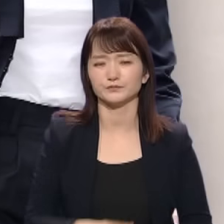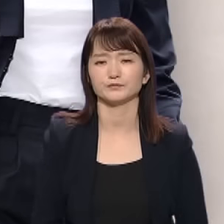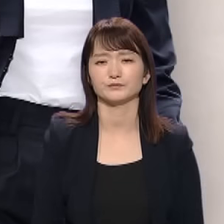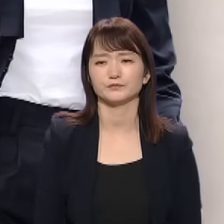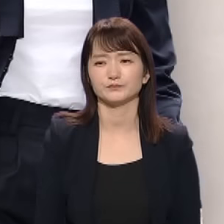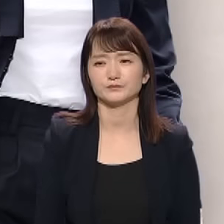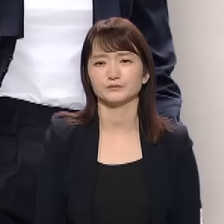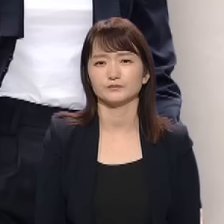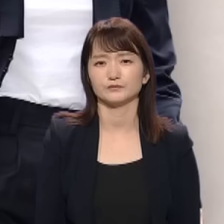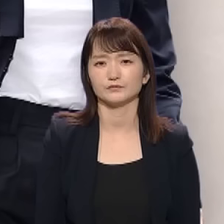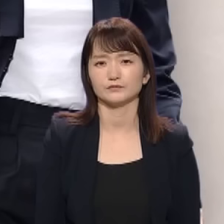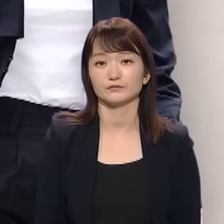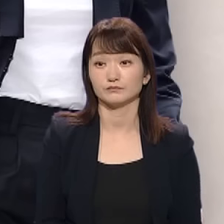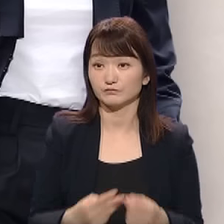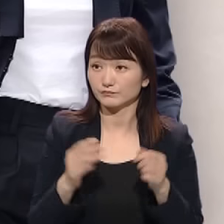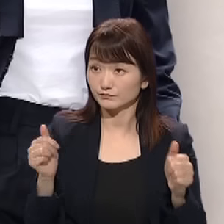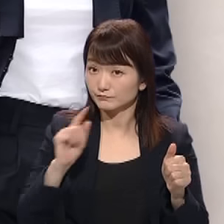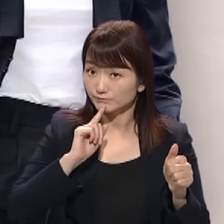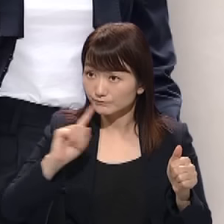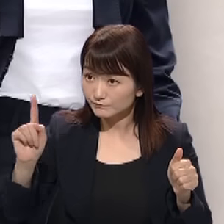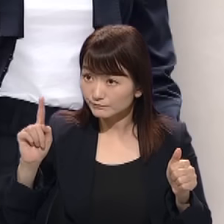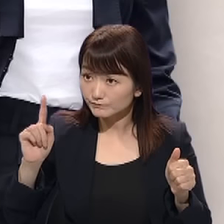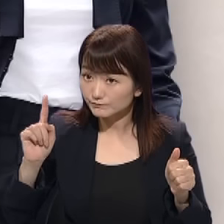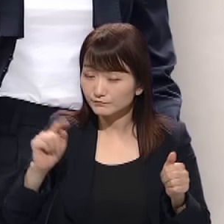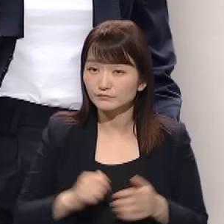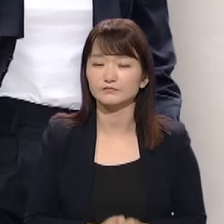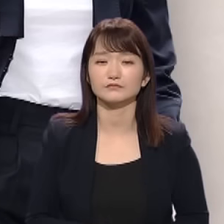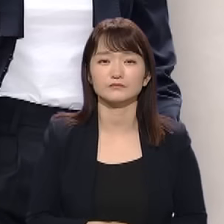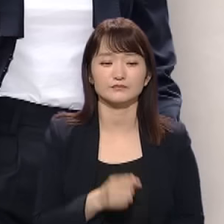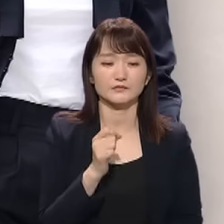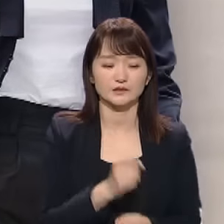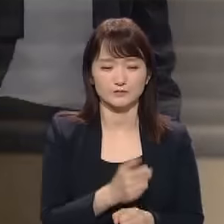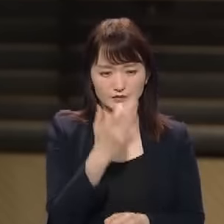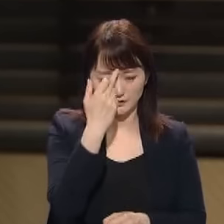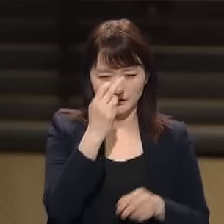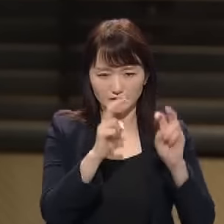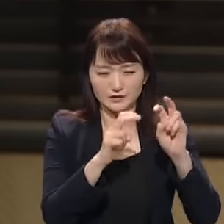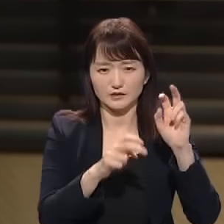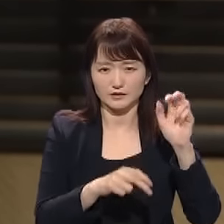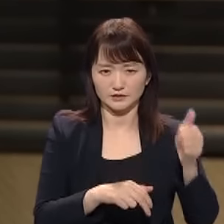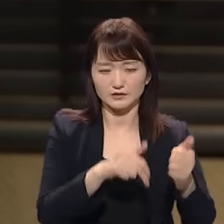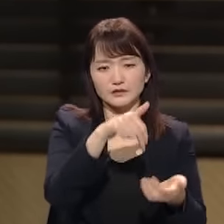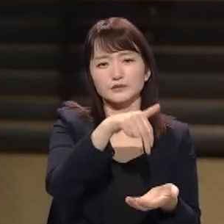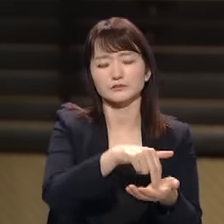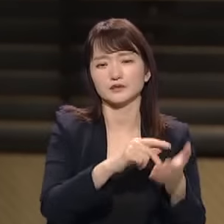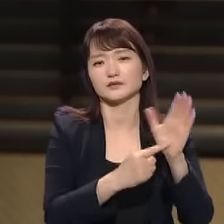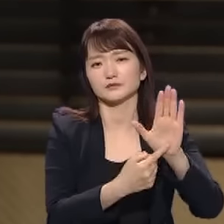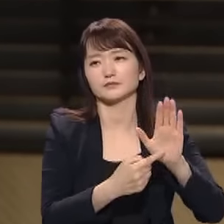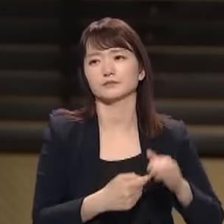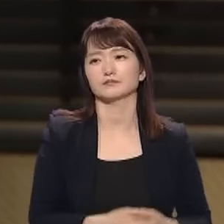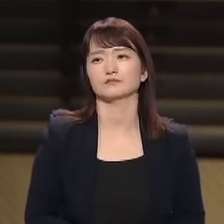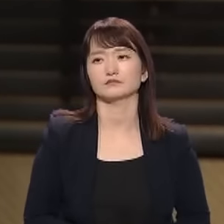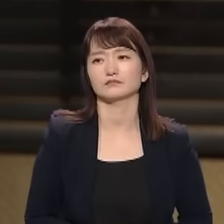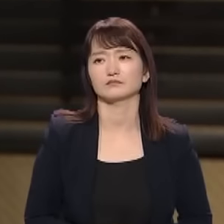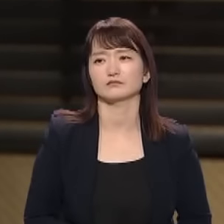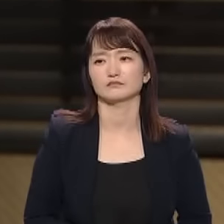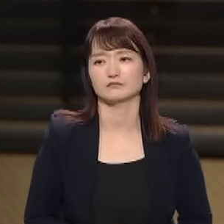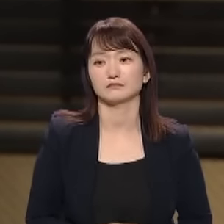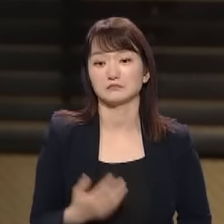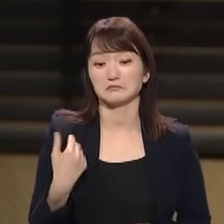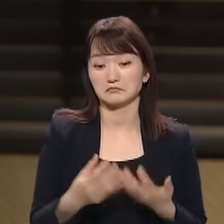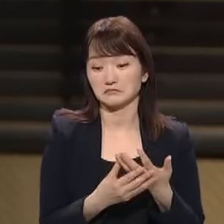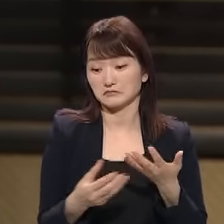양 변호사님, 상고하겠죠? 아, 상고하겠다고 이미 최태원 회장 측에서는 밝혔습니다. 최태원 회장 측의 주장은 뭐냐면 아까 얘기했던 뭐